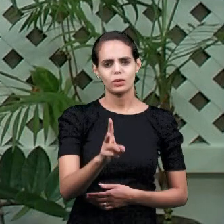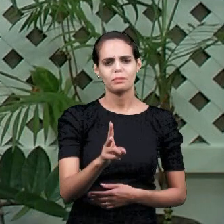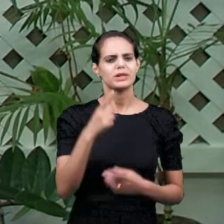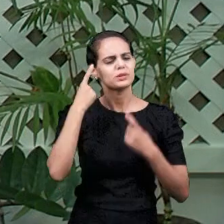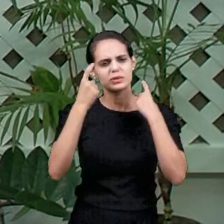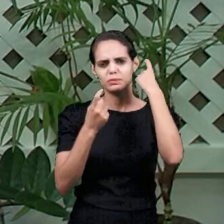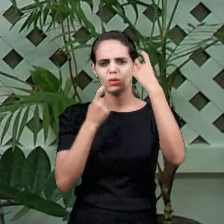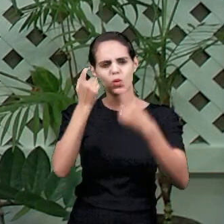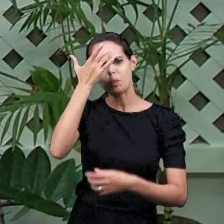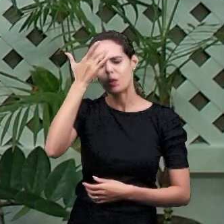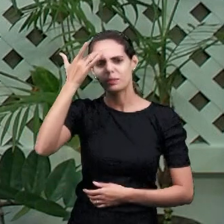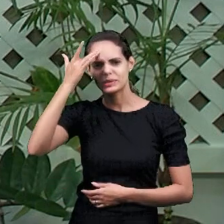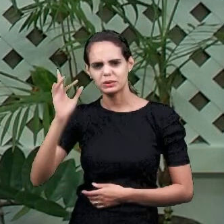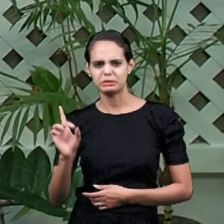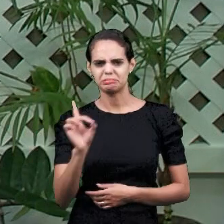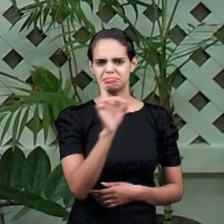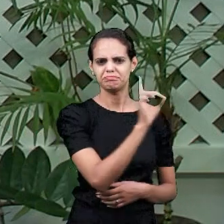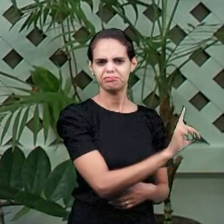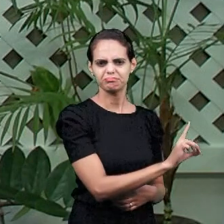mais sachez une chose.